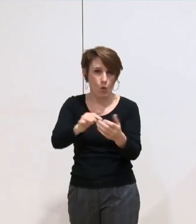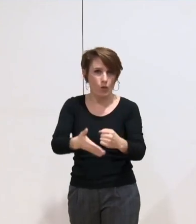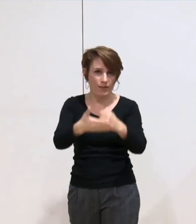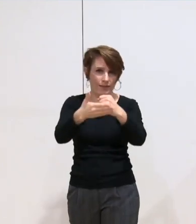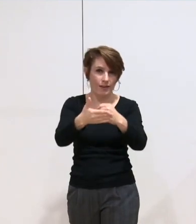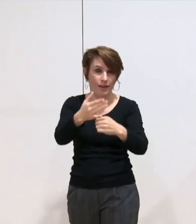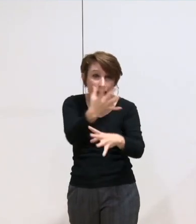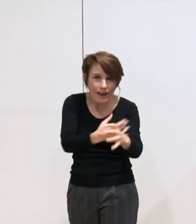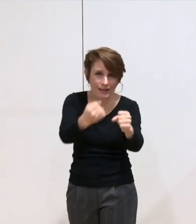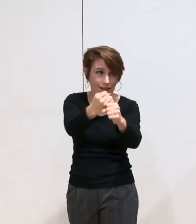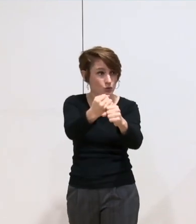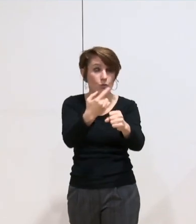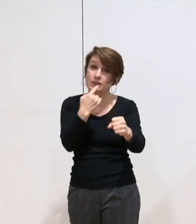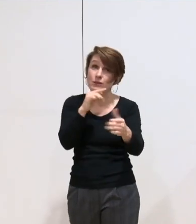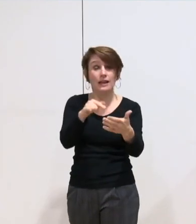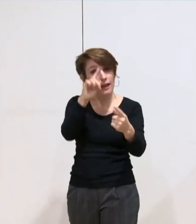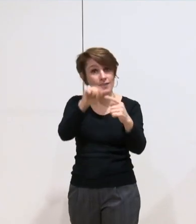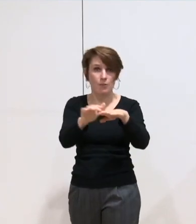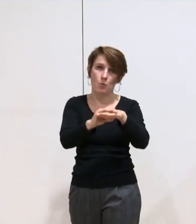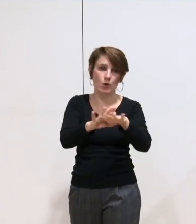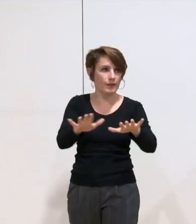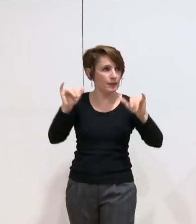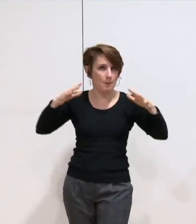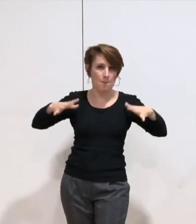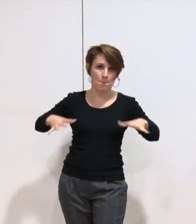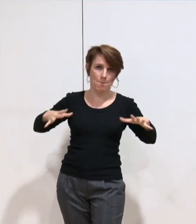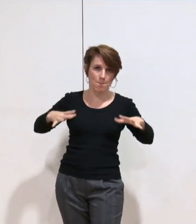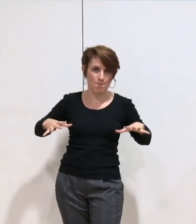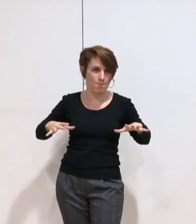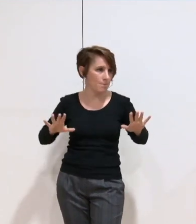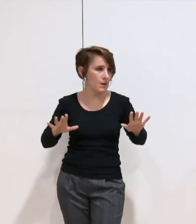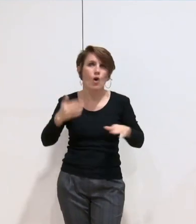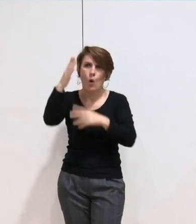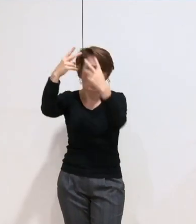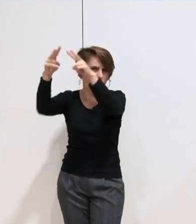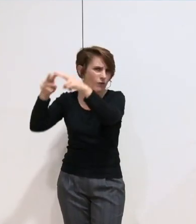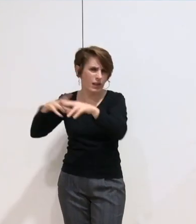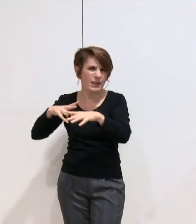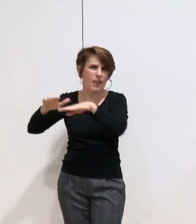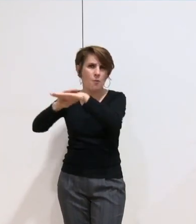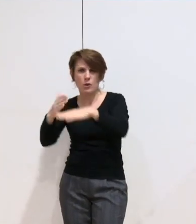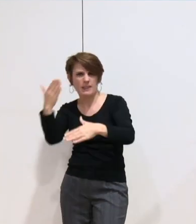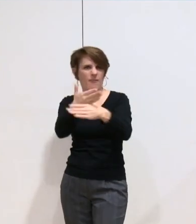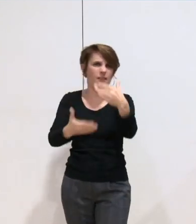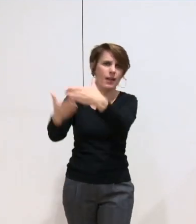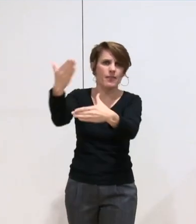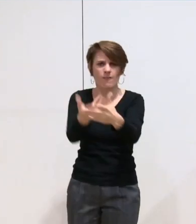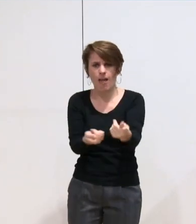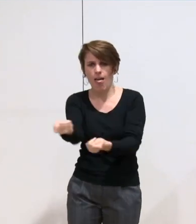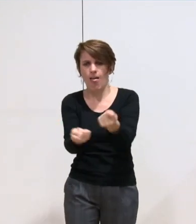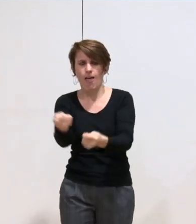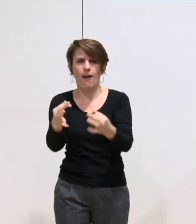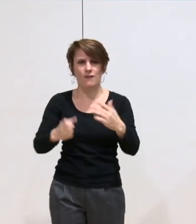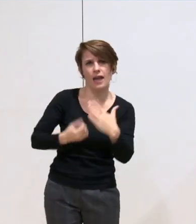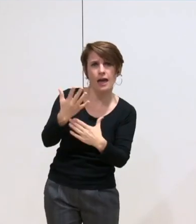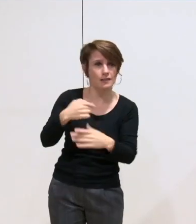décider, à l'inverse aussi d'autres municipalités, de quelque bord que ce soit, dans n'importe ville que ce soit, où l'ingérence existe. Donc cette